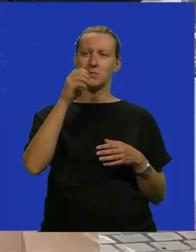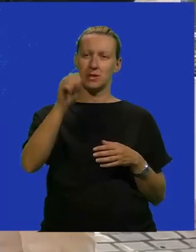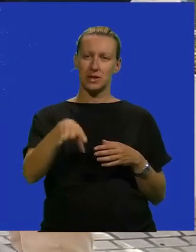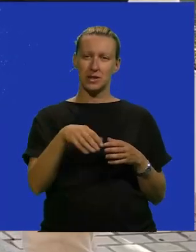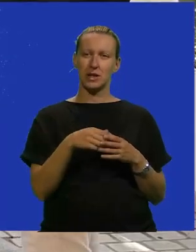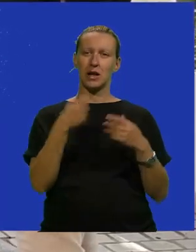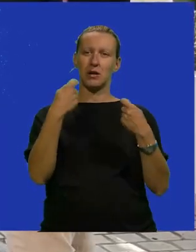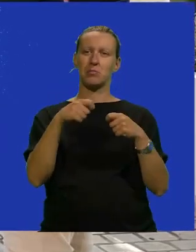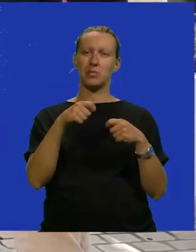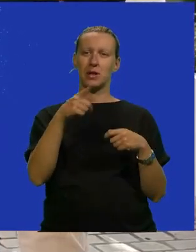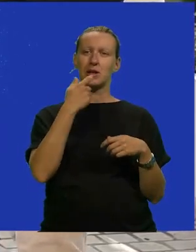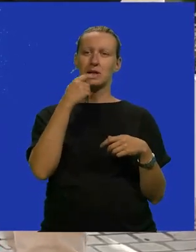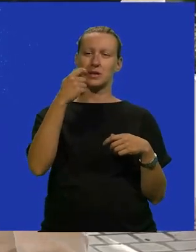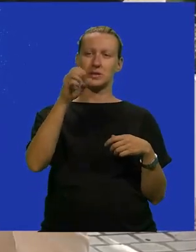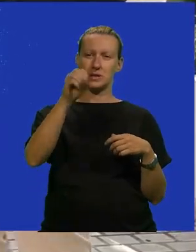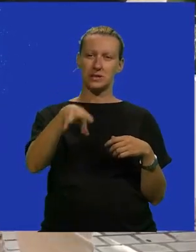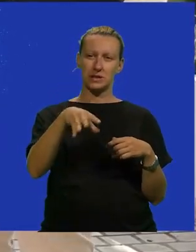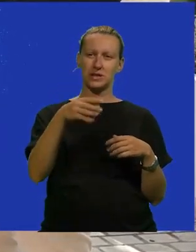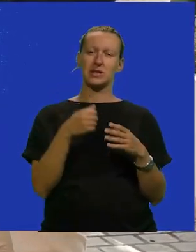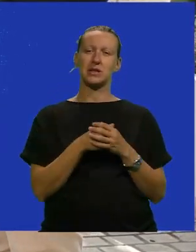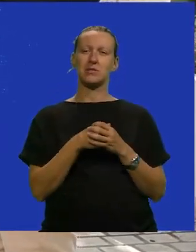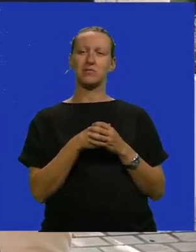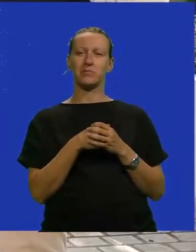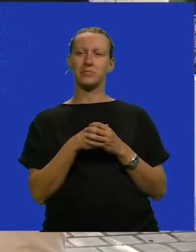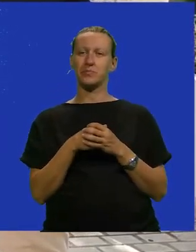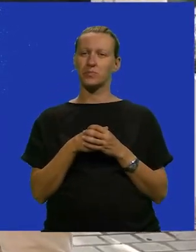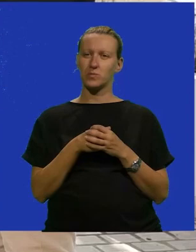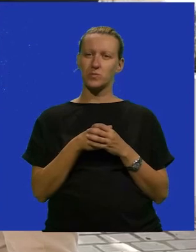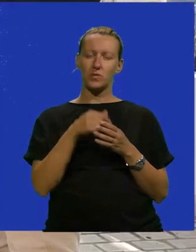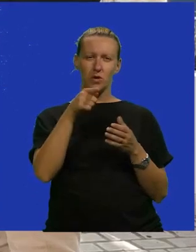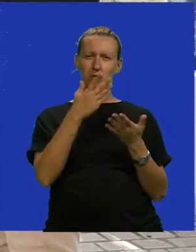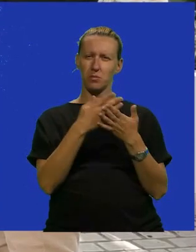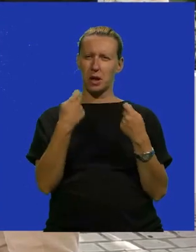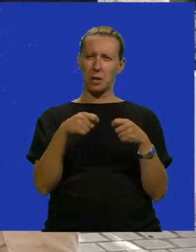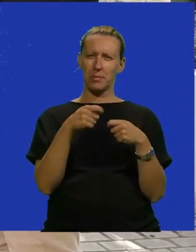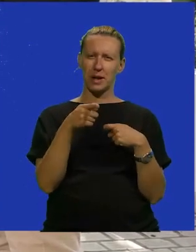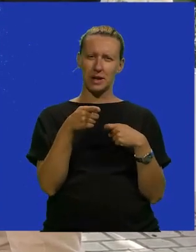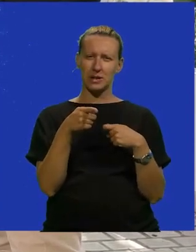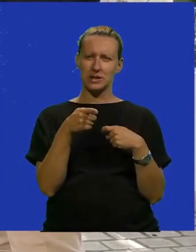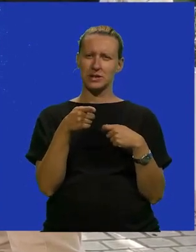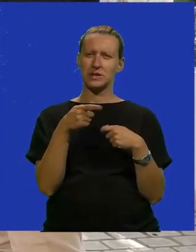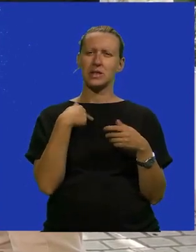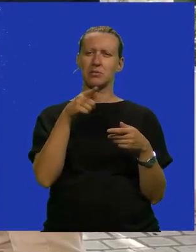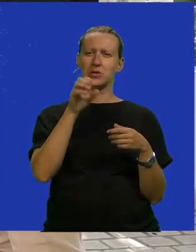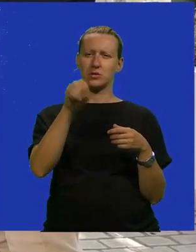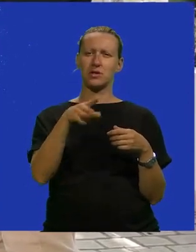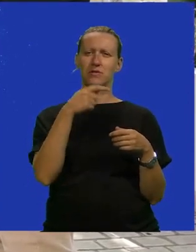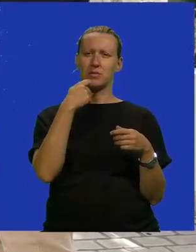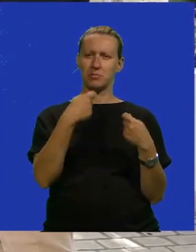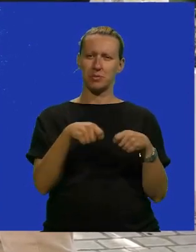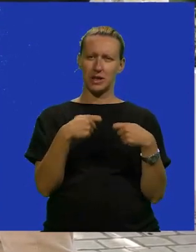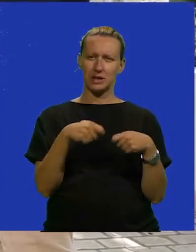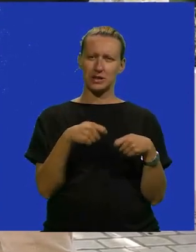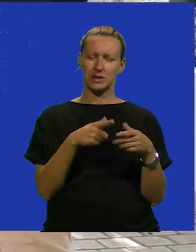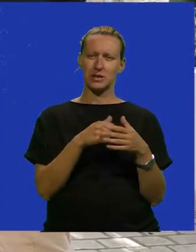metal, plastika ide u plastiku, i ovo bi bila plastika. Ja bi to bacila u